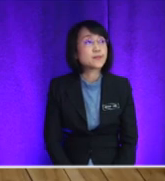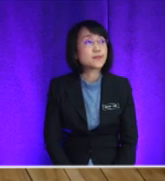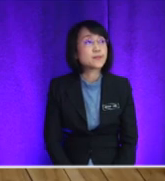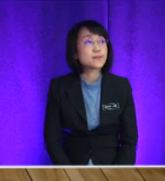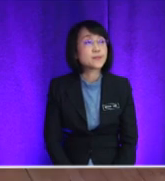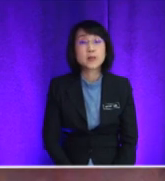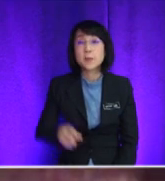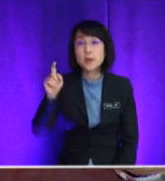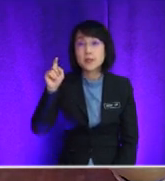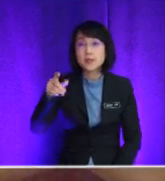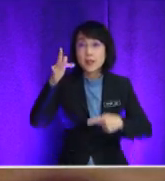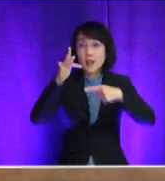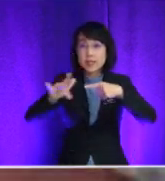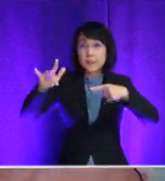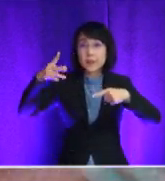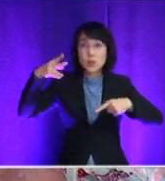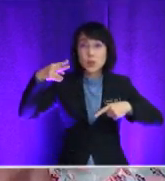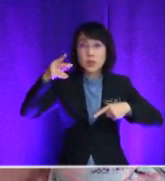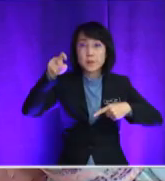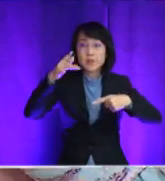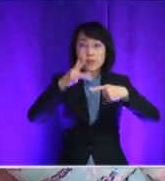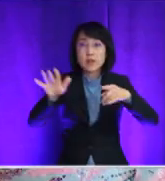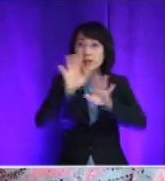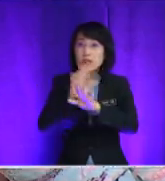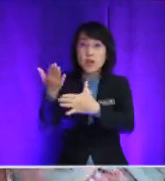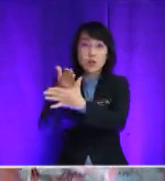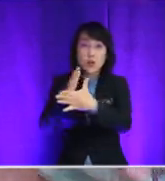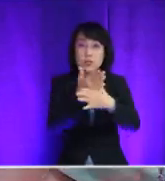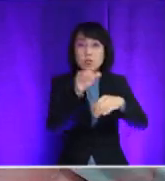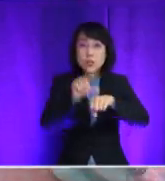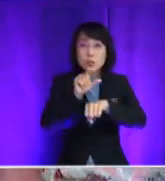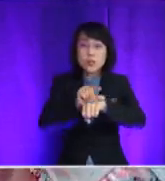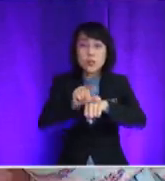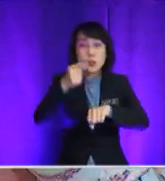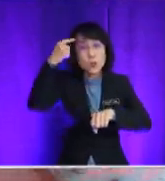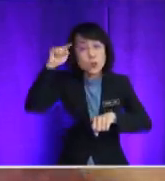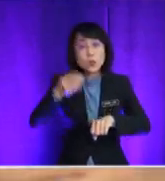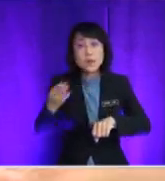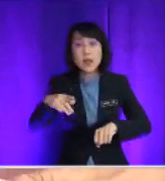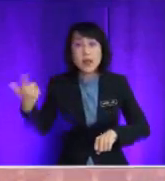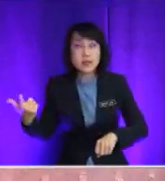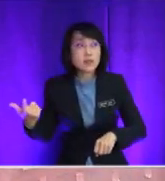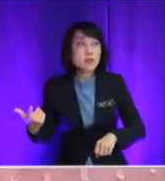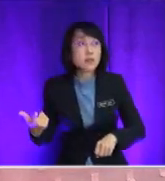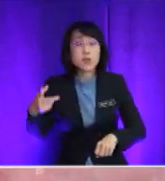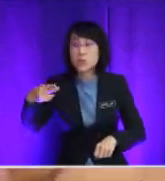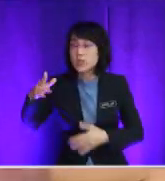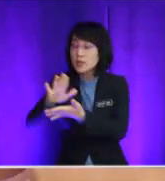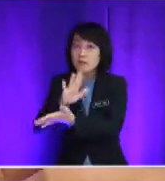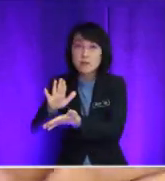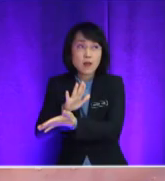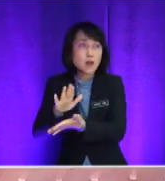perlu tajam dan jangan di kongsi-fungsinya dengan benda yang lain contohnya gitu gunting kertas